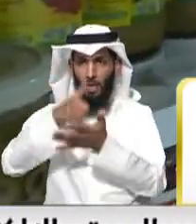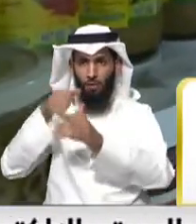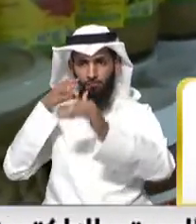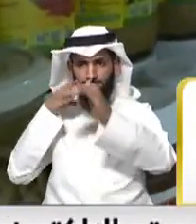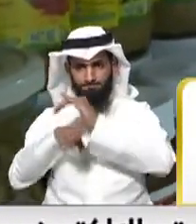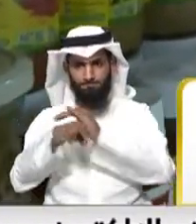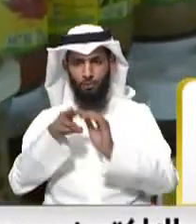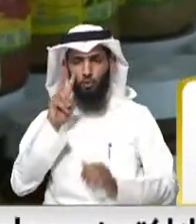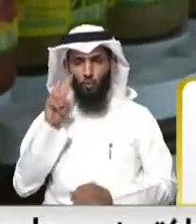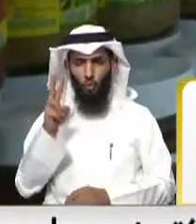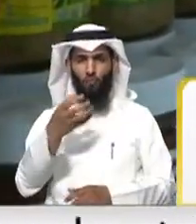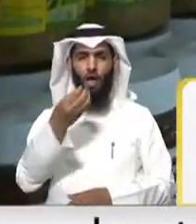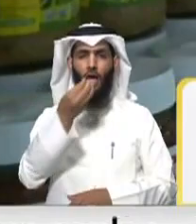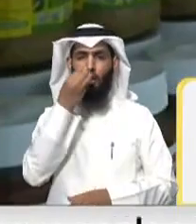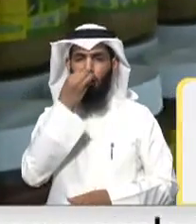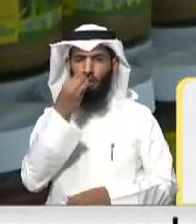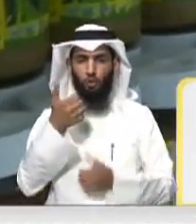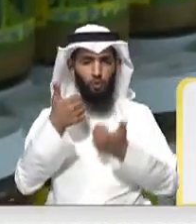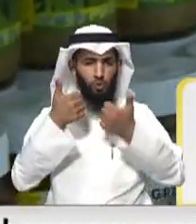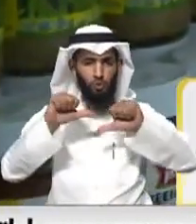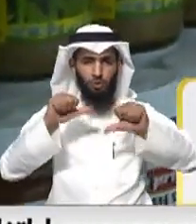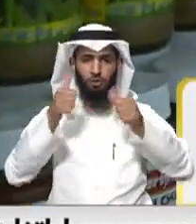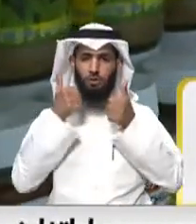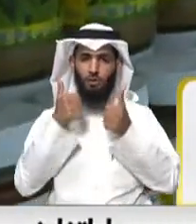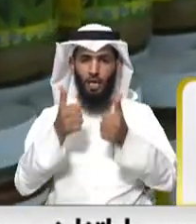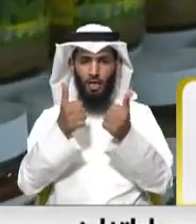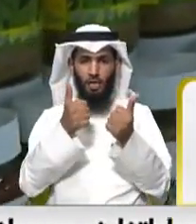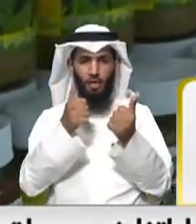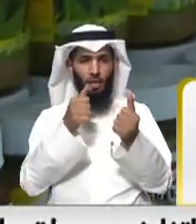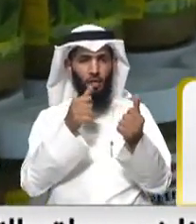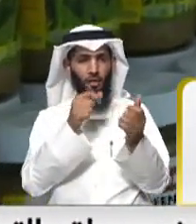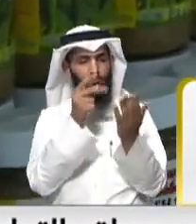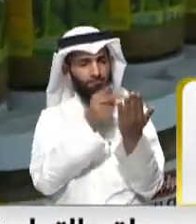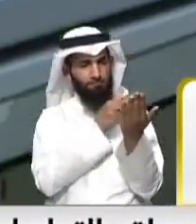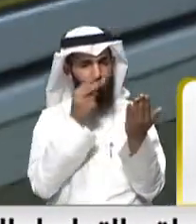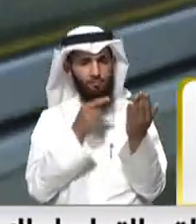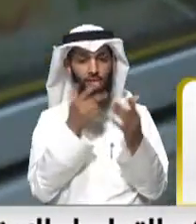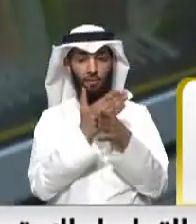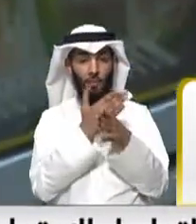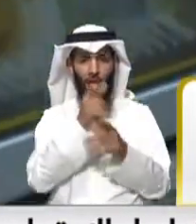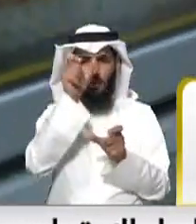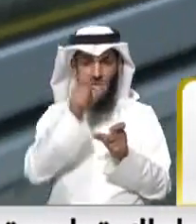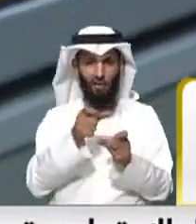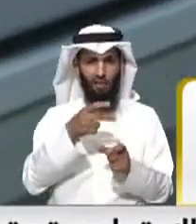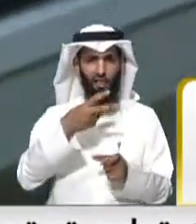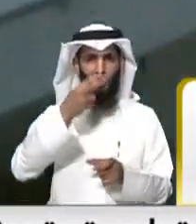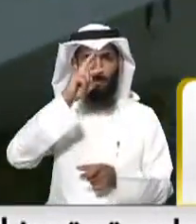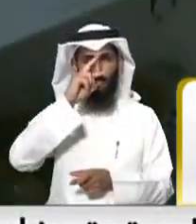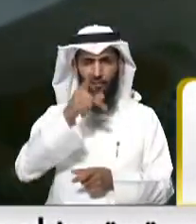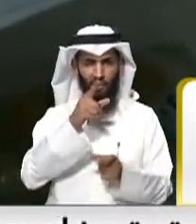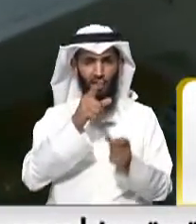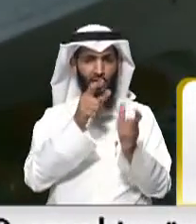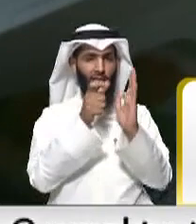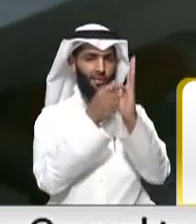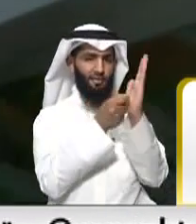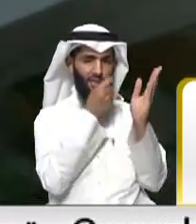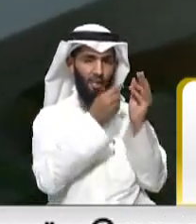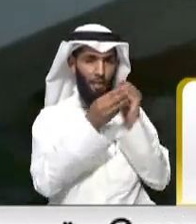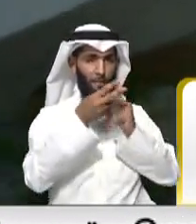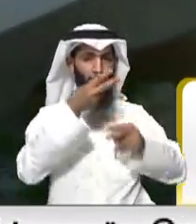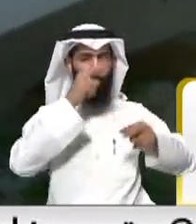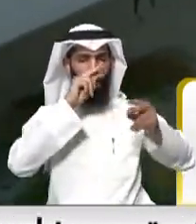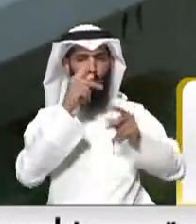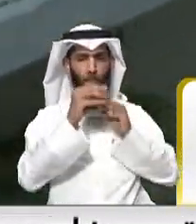الغذائية والتأكد من صلاحيتها ومخالفة من تسول له نفسه العبث في تواريخ الصلاحية